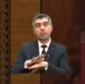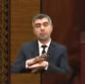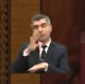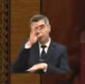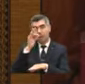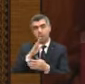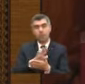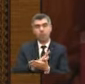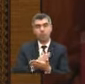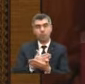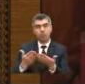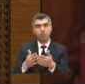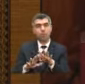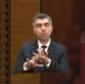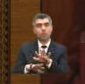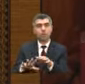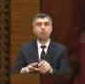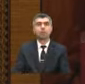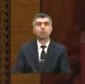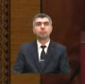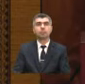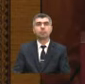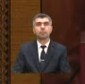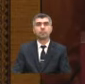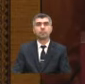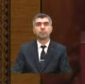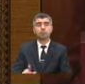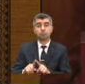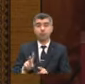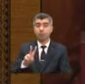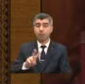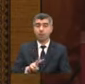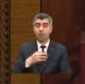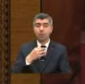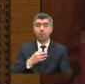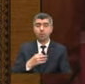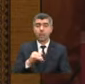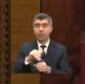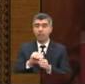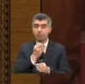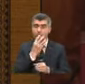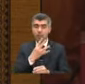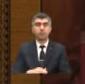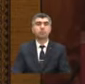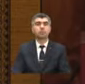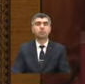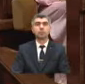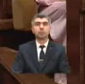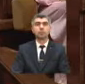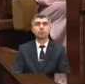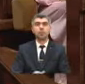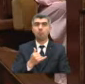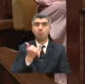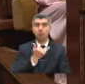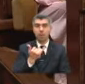العمومية والاجتماعية بالخصوص. كنأكدوا على أهمية كفريق اشتراكي على أهمية هذا